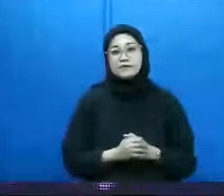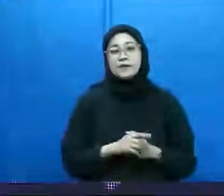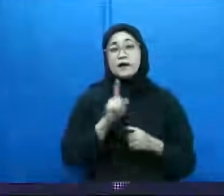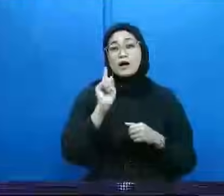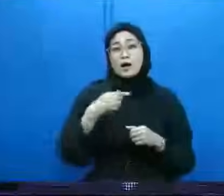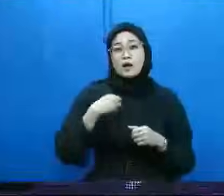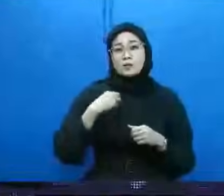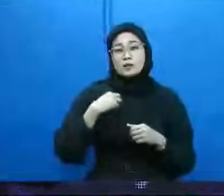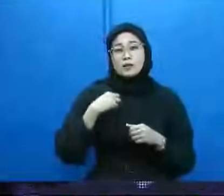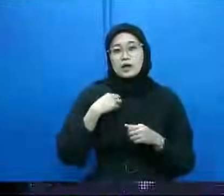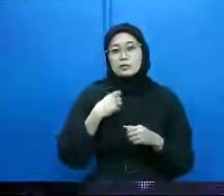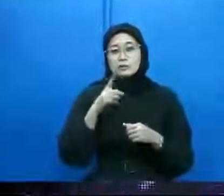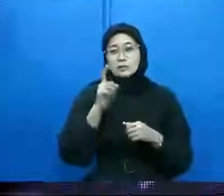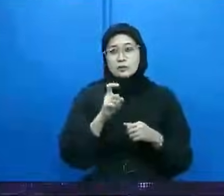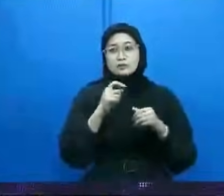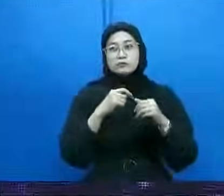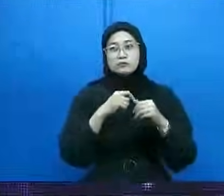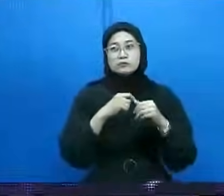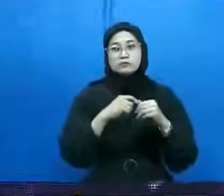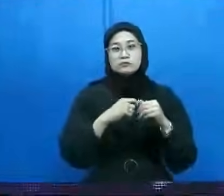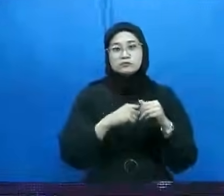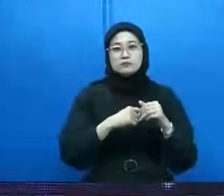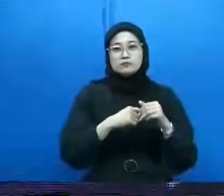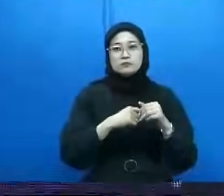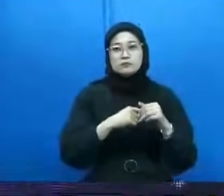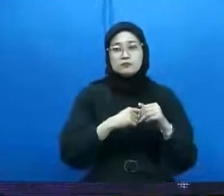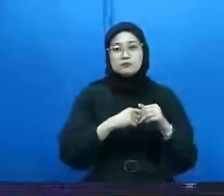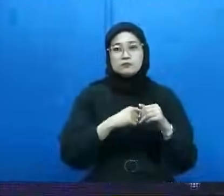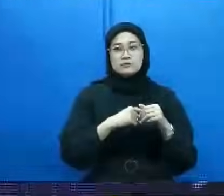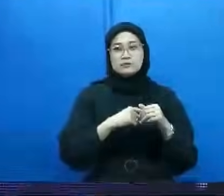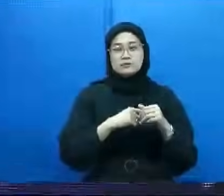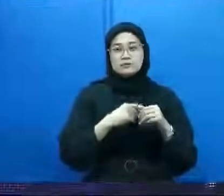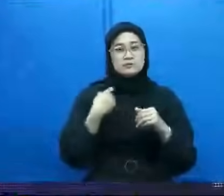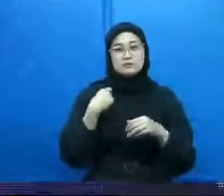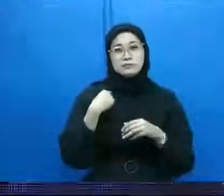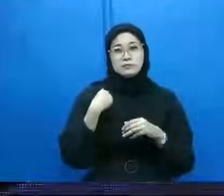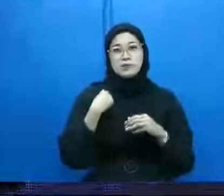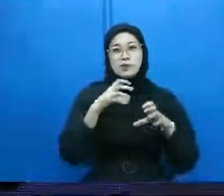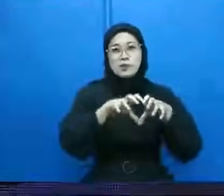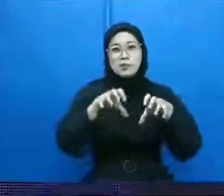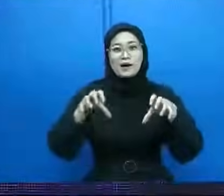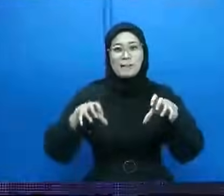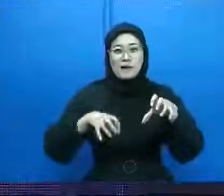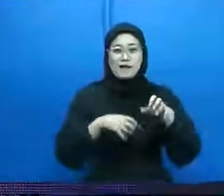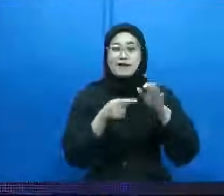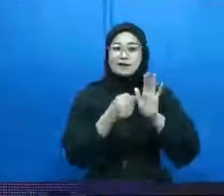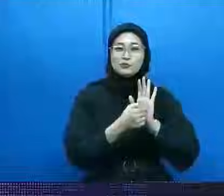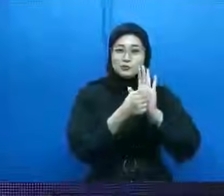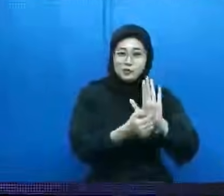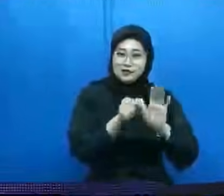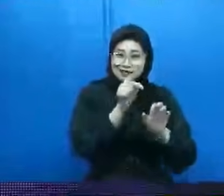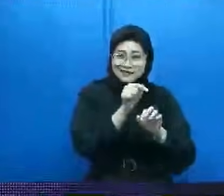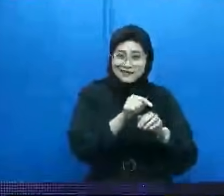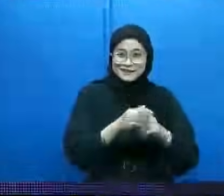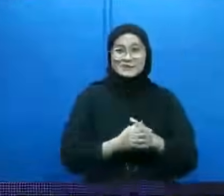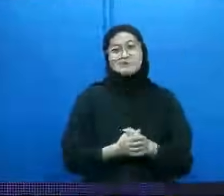pakaian, kita populerkan yang ini. Kalau butuh makanan, kita dorong yang ini. Kalau butuh barang-barang, kita populerkan yang ini. Begitu antum